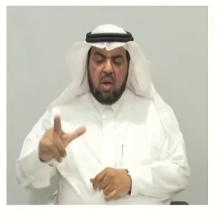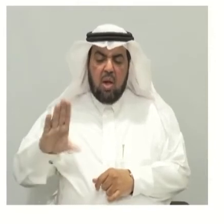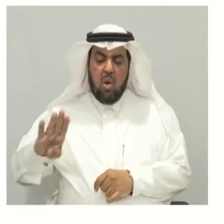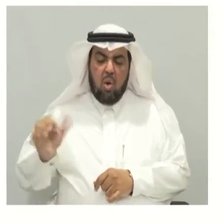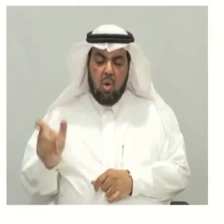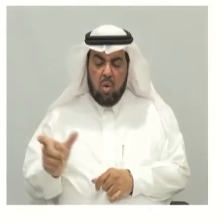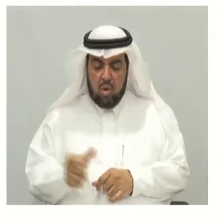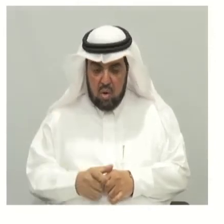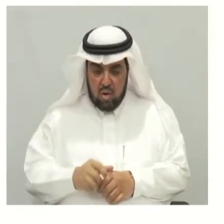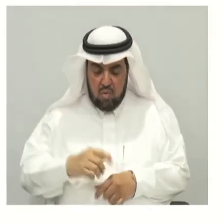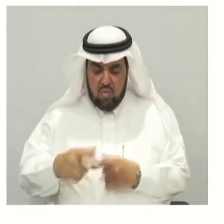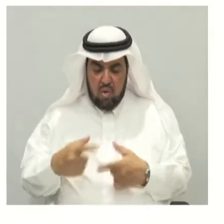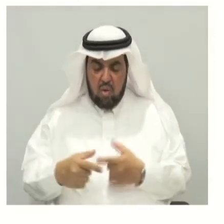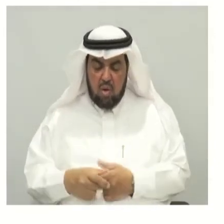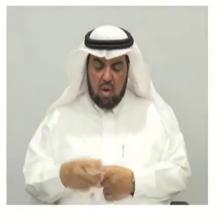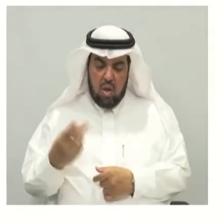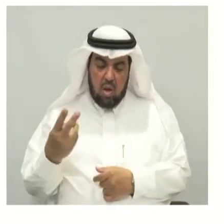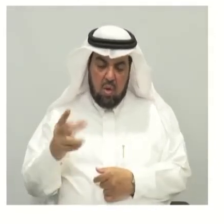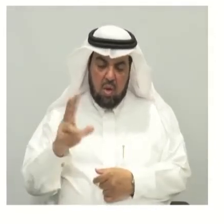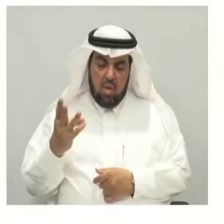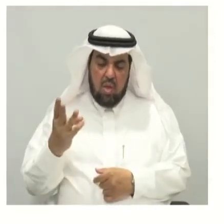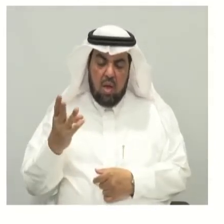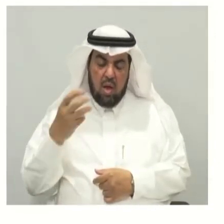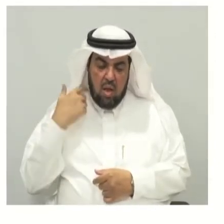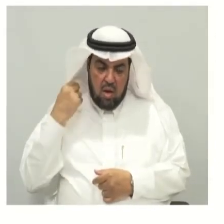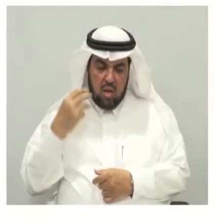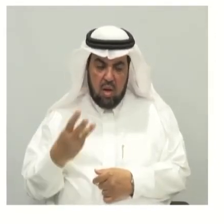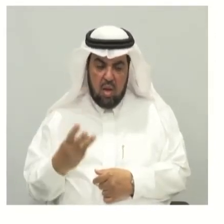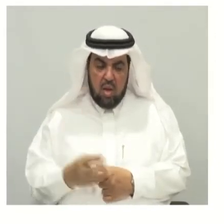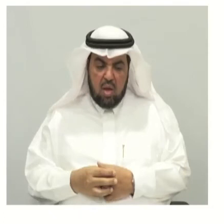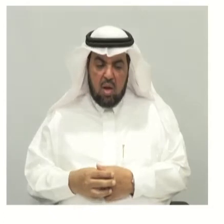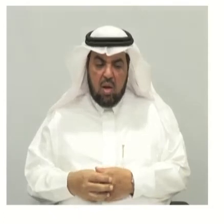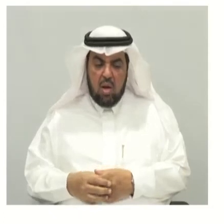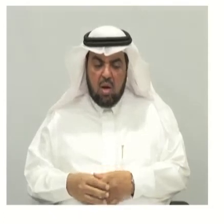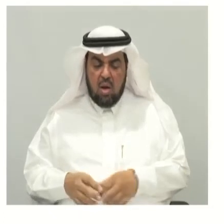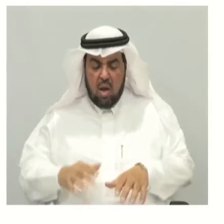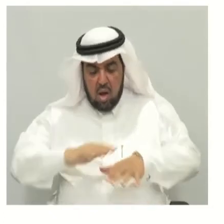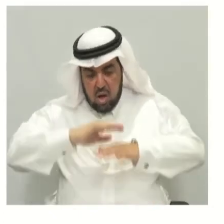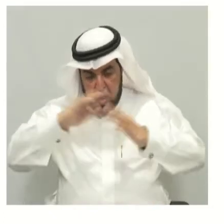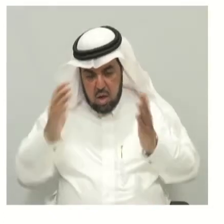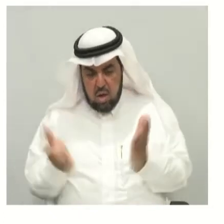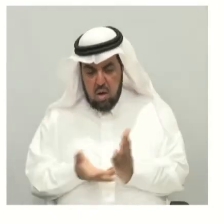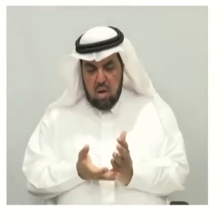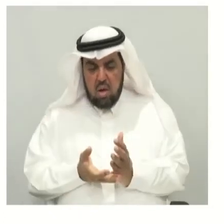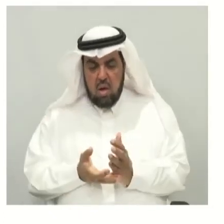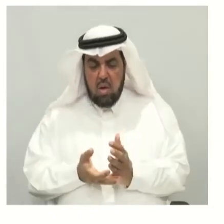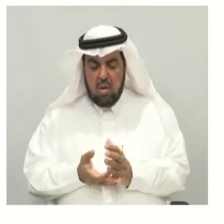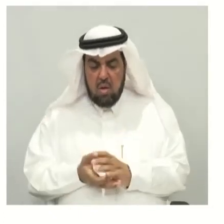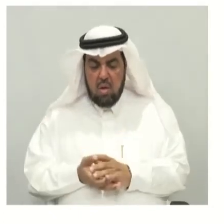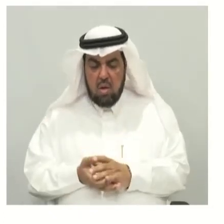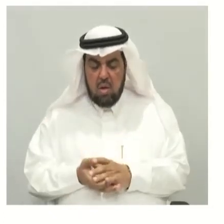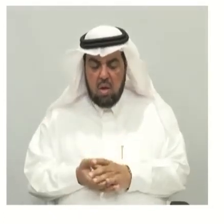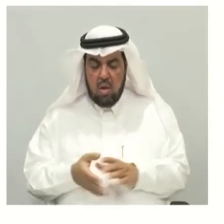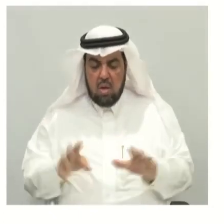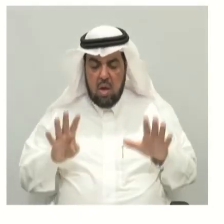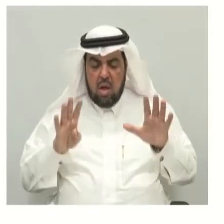السيليكون. في أي دورة؟ في الدورة الثالثة. السيليكون في الدورة الثالثة. وفي أي مجموعة هذا السيليكون؟ في المجموعة